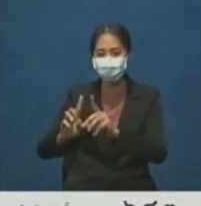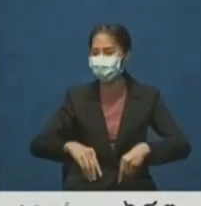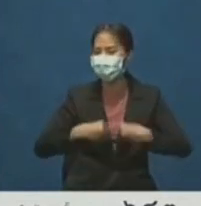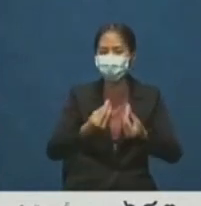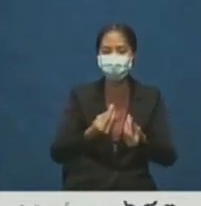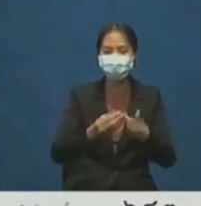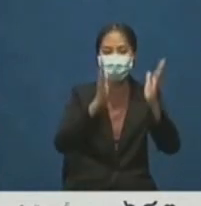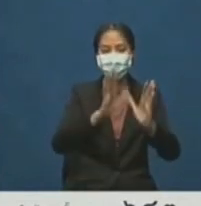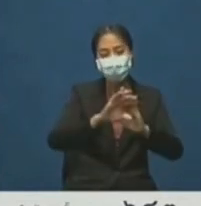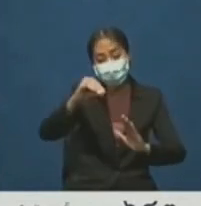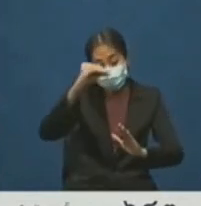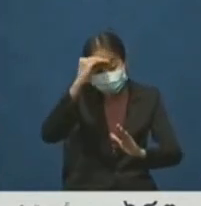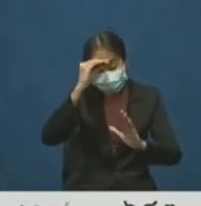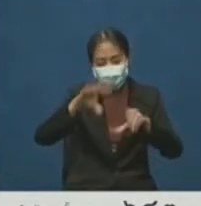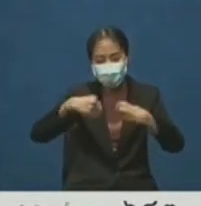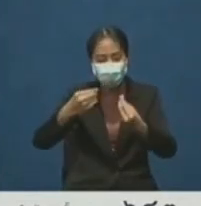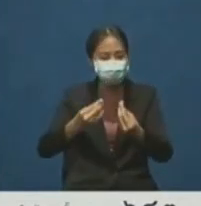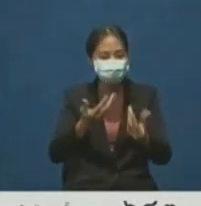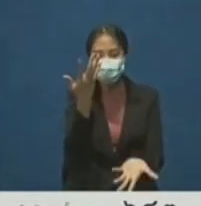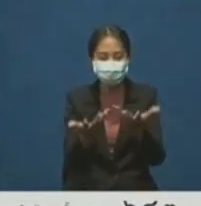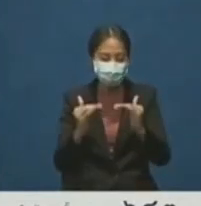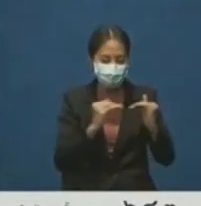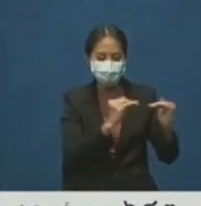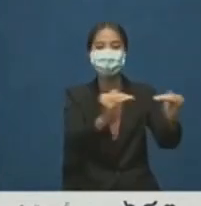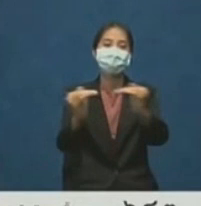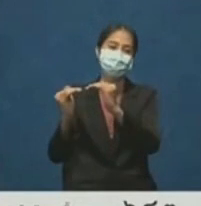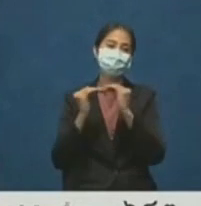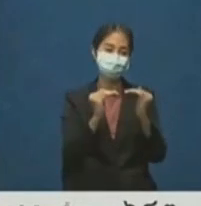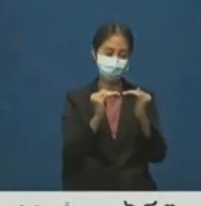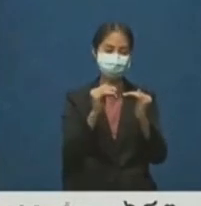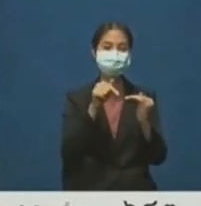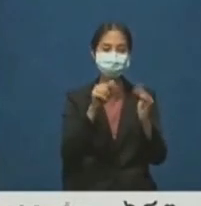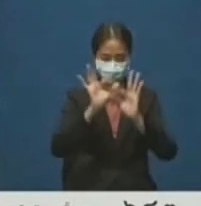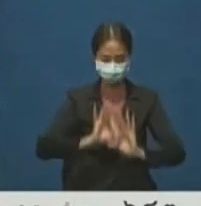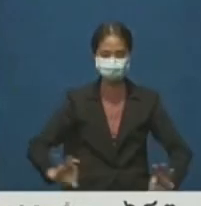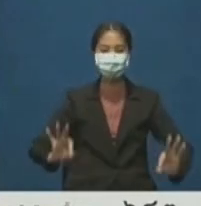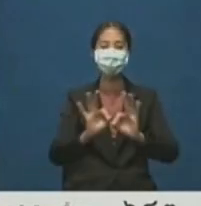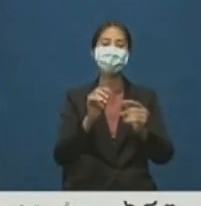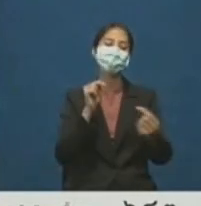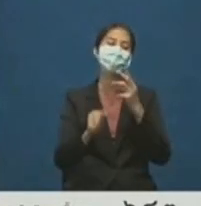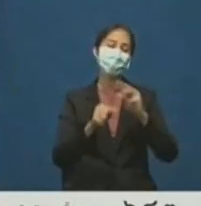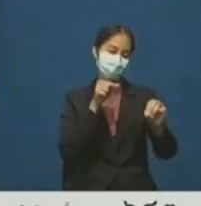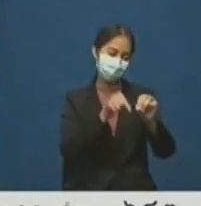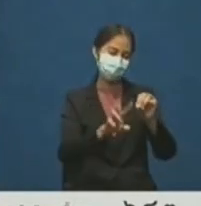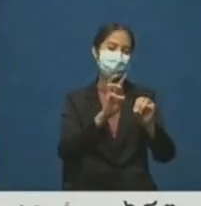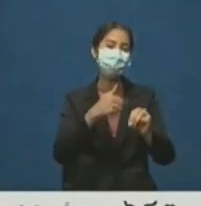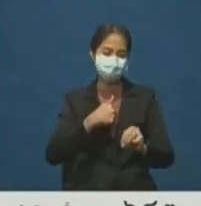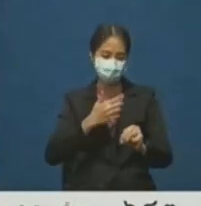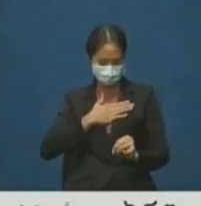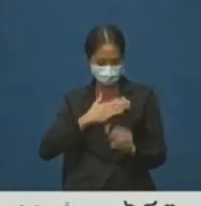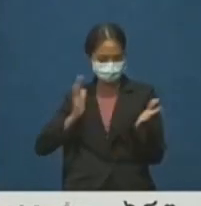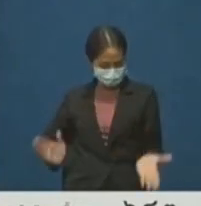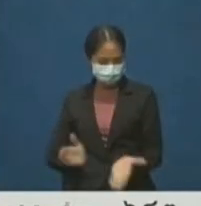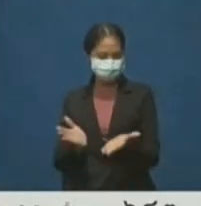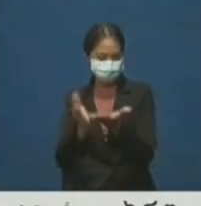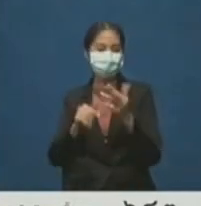ตอบสนองให้กับผู้เรียนให้มันมีความเสมอภาคเท่าเทียมกันอันนี้คือหัวใจใหญ่สำคัญของมาตรานี้จริงๆครับ